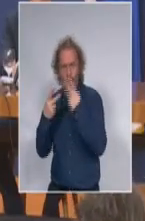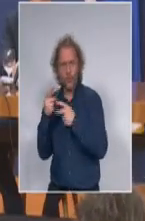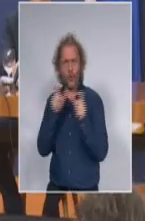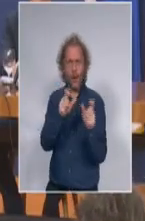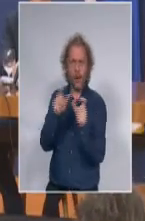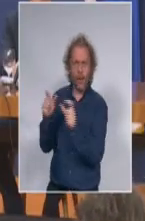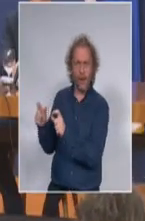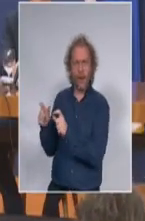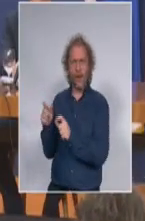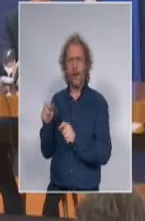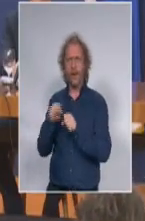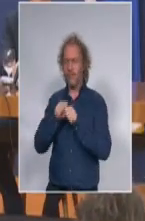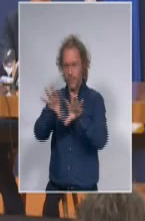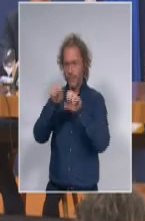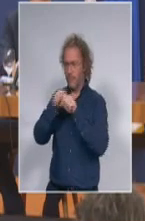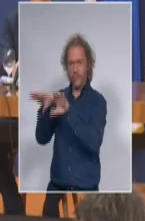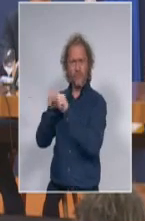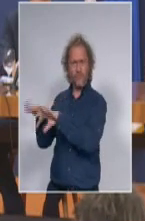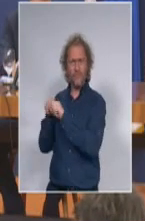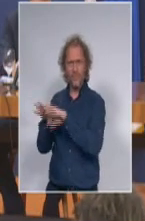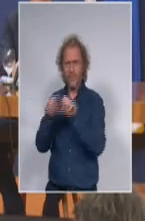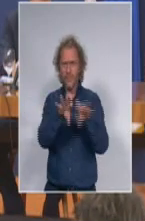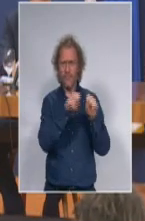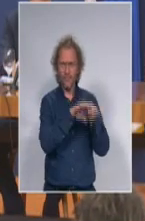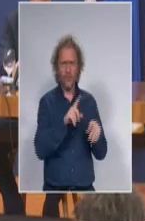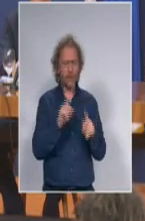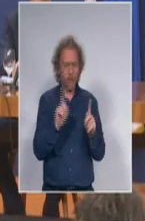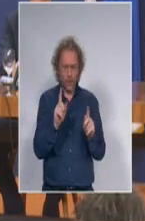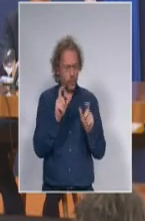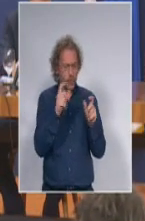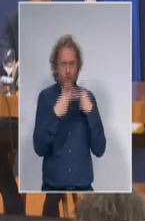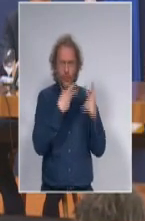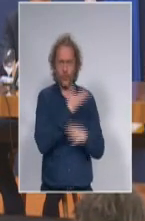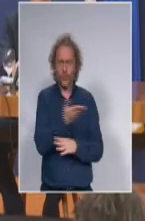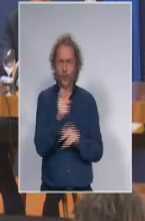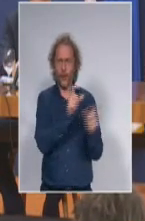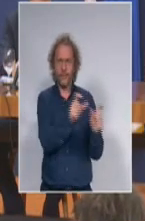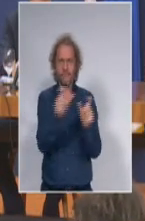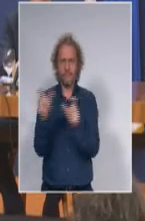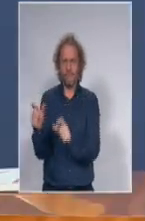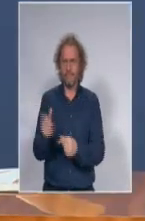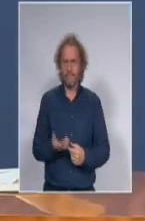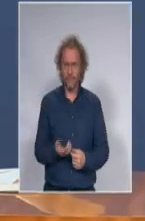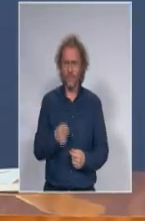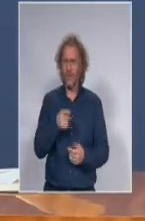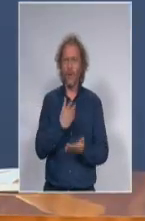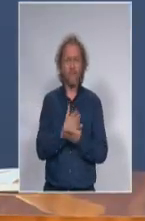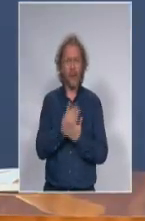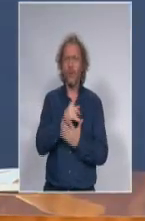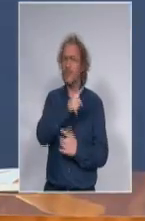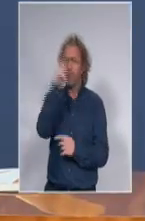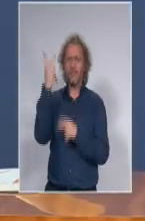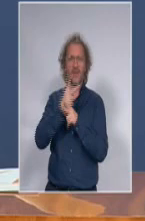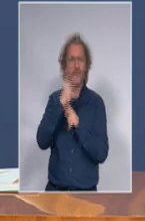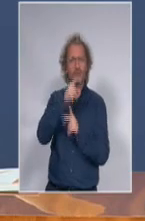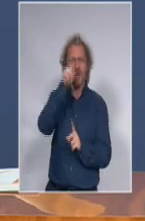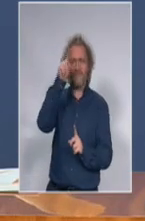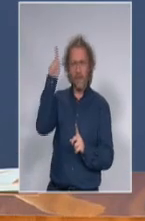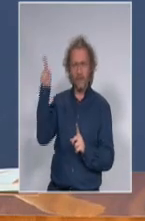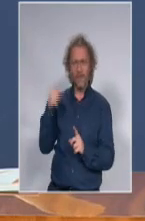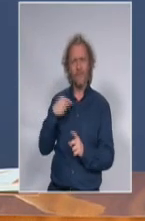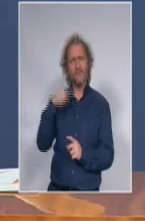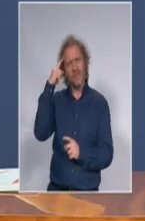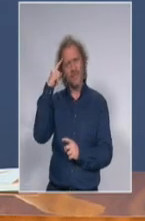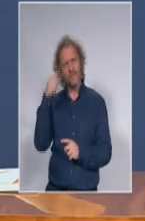i da to sve teže možete da kontrolišete. To se u svim zemljama dogodilo, ne možemo ni mi to da zaustavimo. Ono što je za